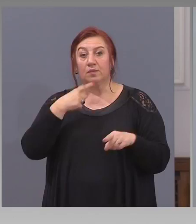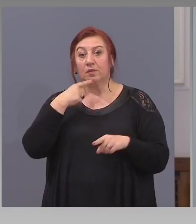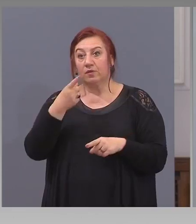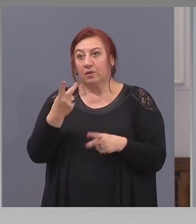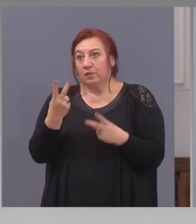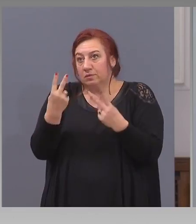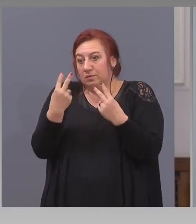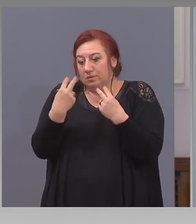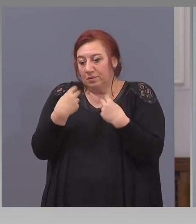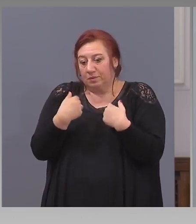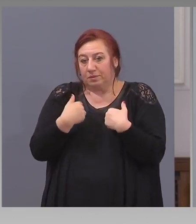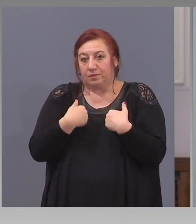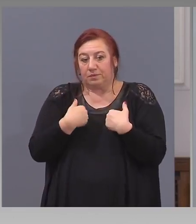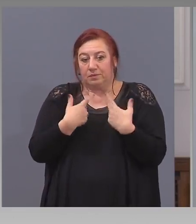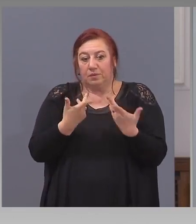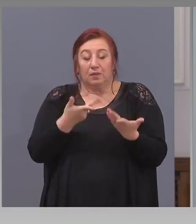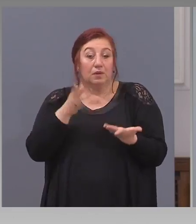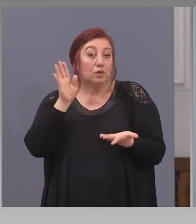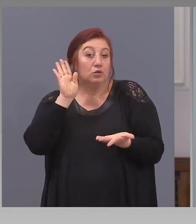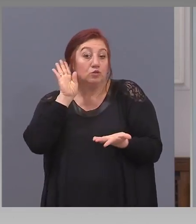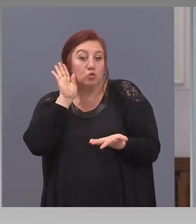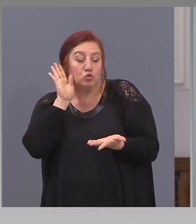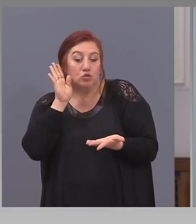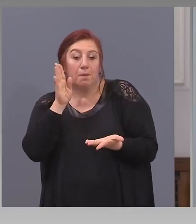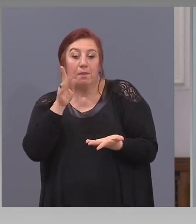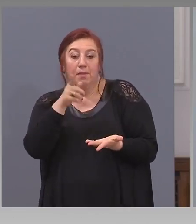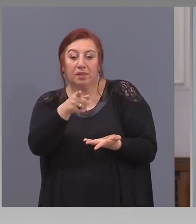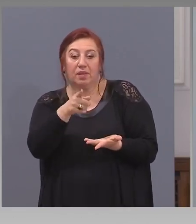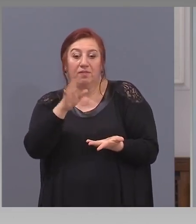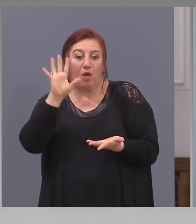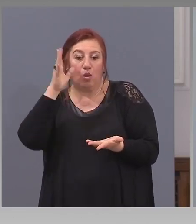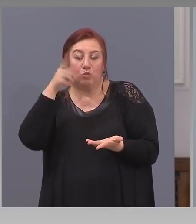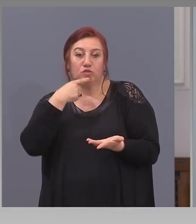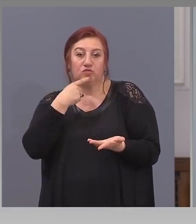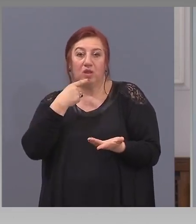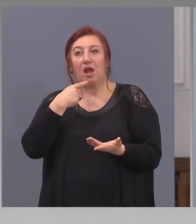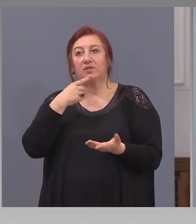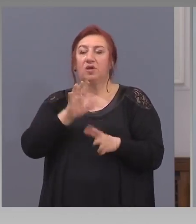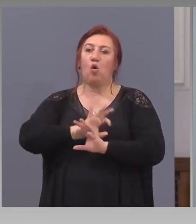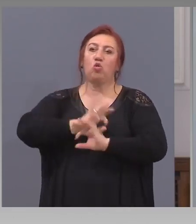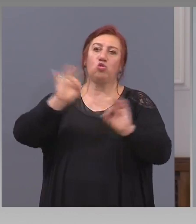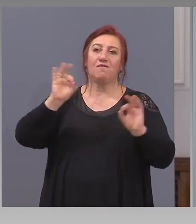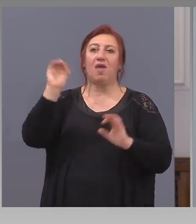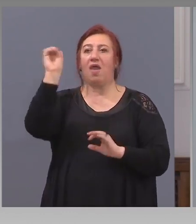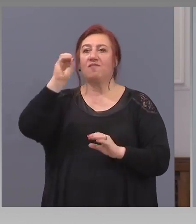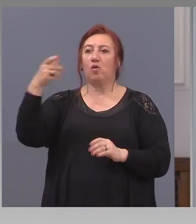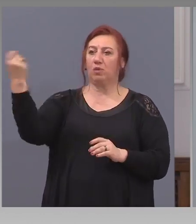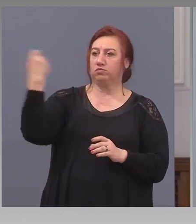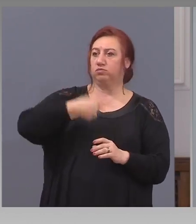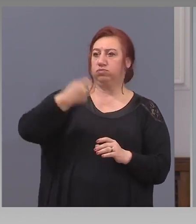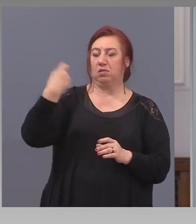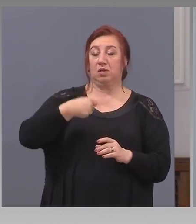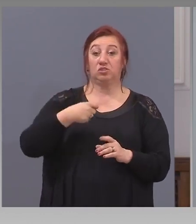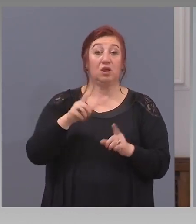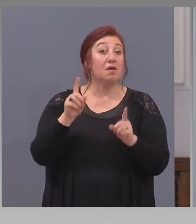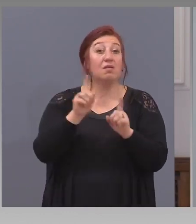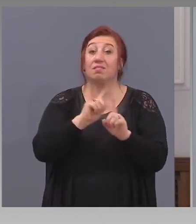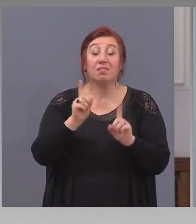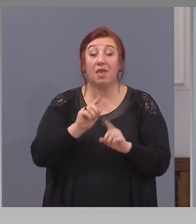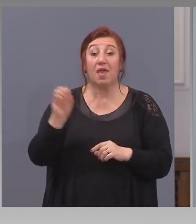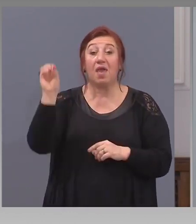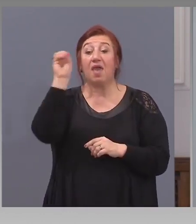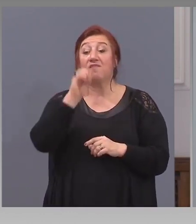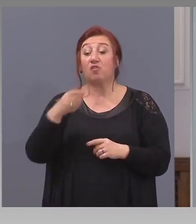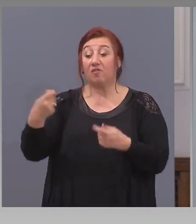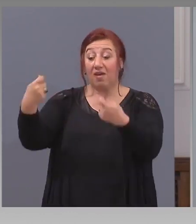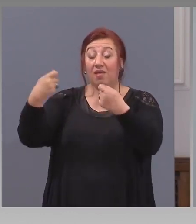гледам. Защото слушам такива глупости. Вика, Европа дава пари. Не! Европа дава по-малко пари